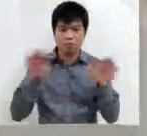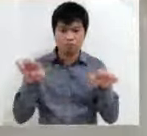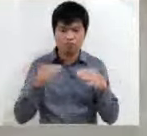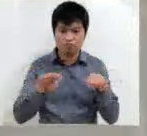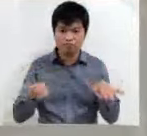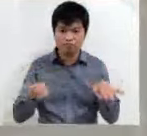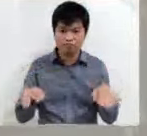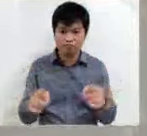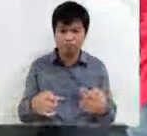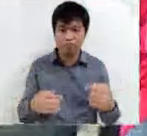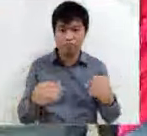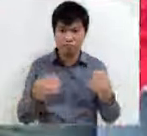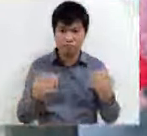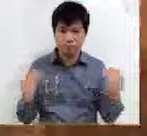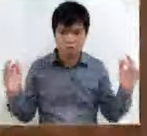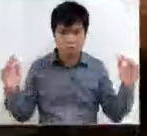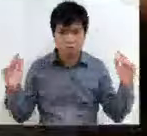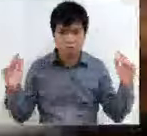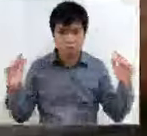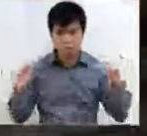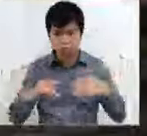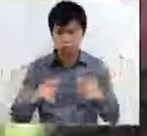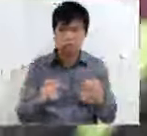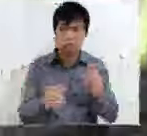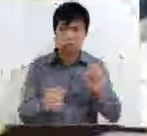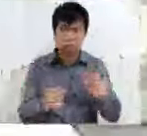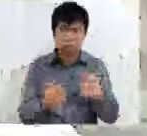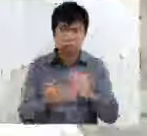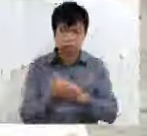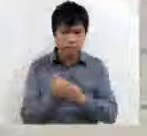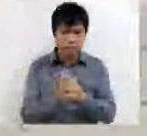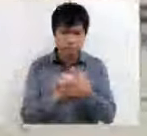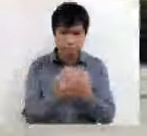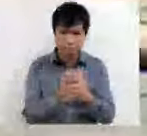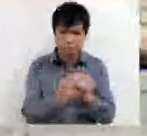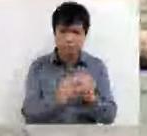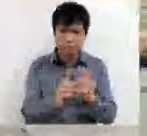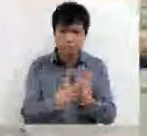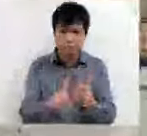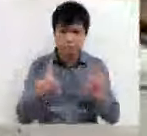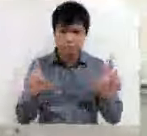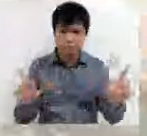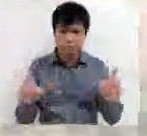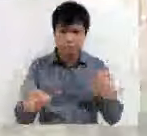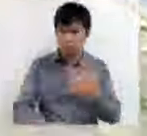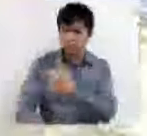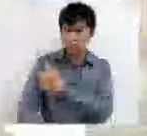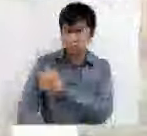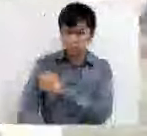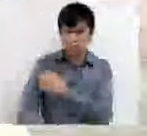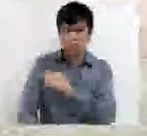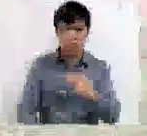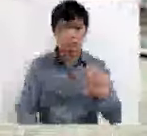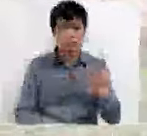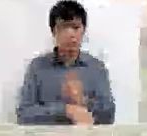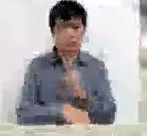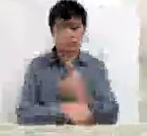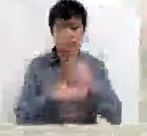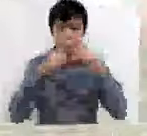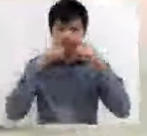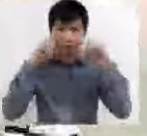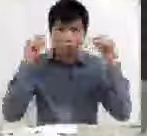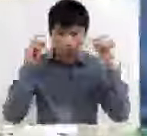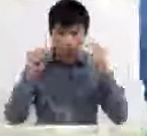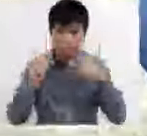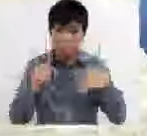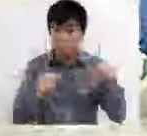ang paghuhugas ng kamay, pagsunod sa social distancing, pagpapabakuna at pagsuot ng face mask lalo na sa mga matataong